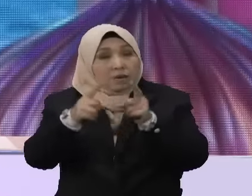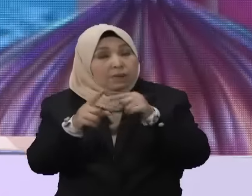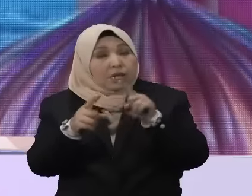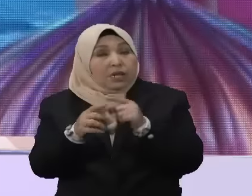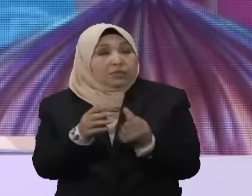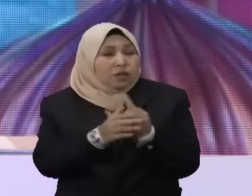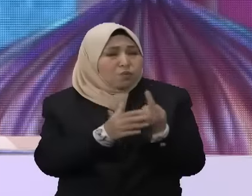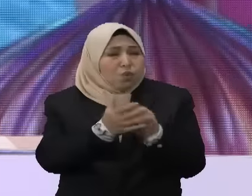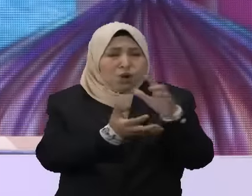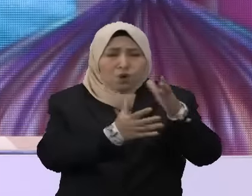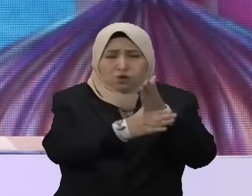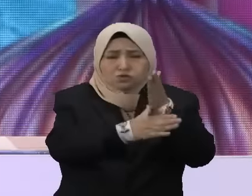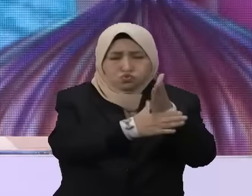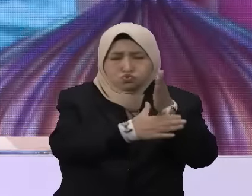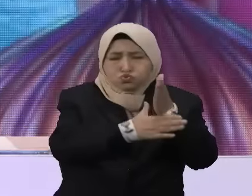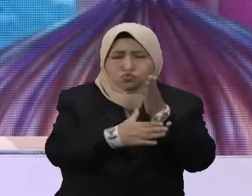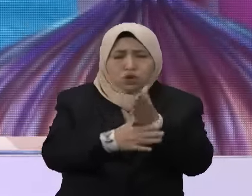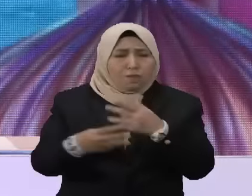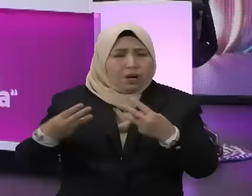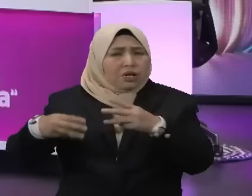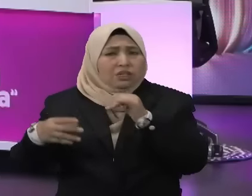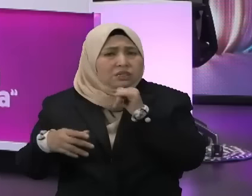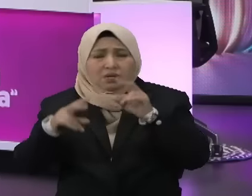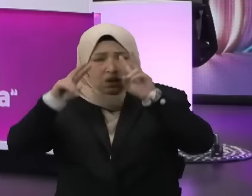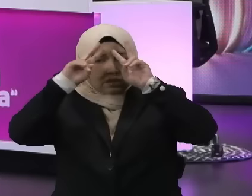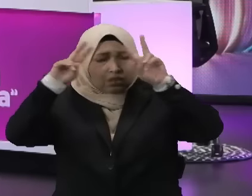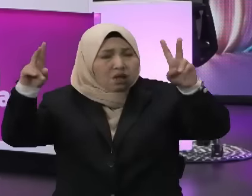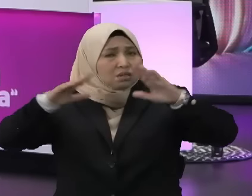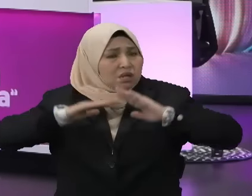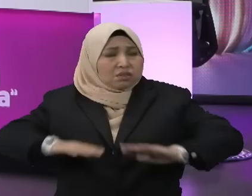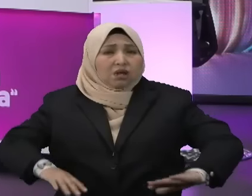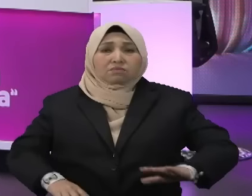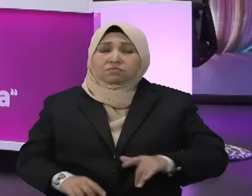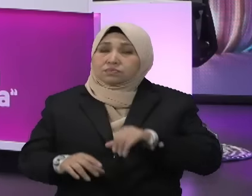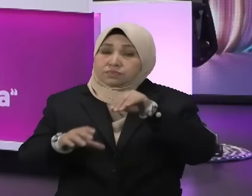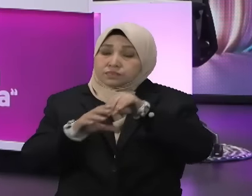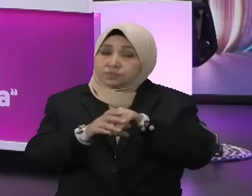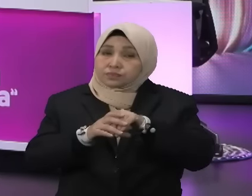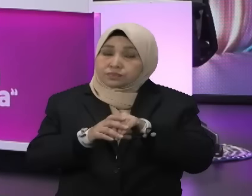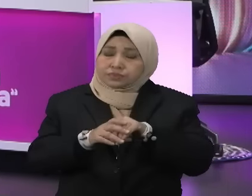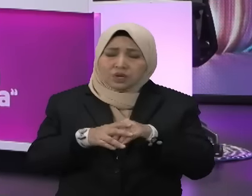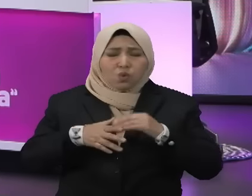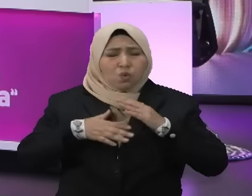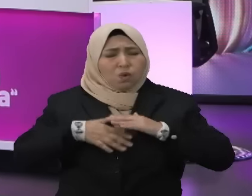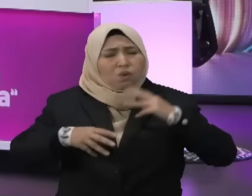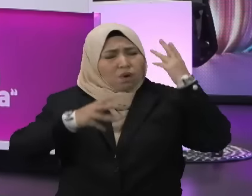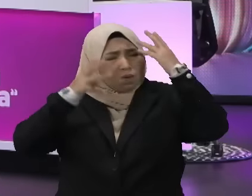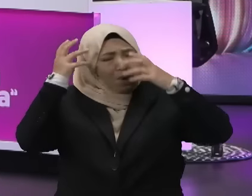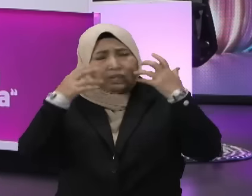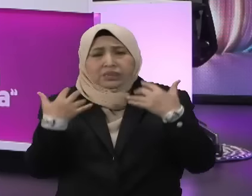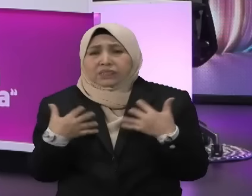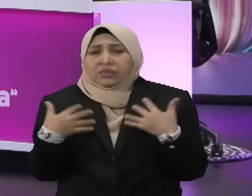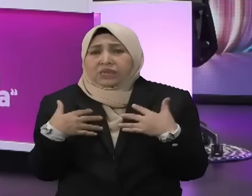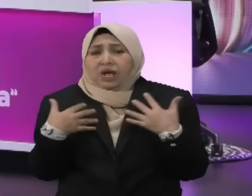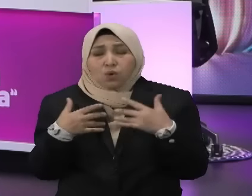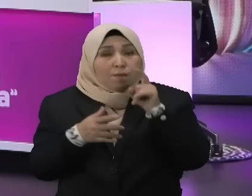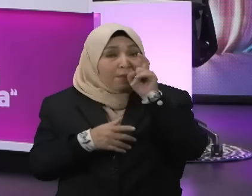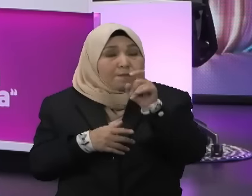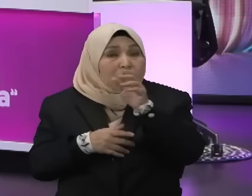timbulnya kekacauan dalam peperangan ni dia tidak tenang kan. Kita perang ni dia dalam keadaan gusar, keadaan takut,